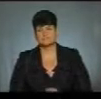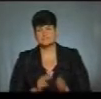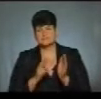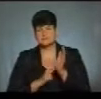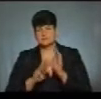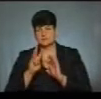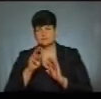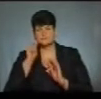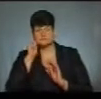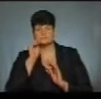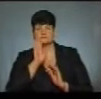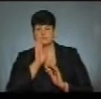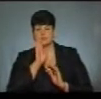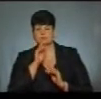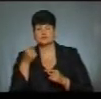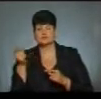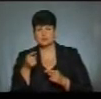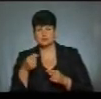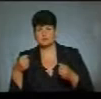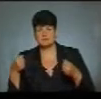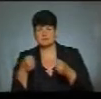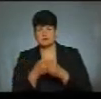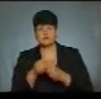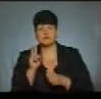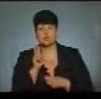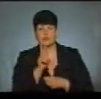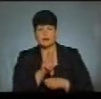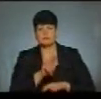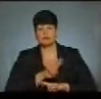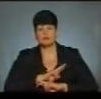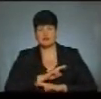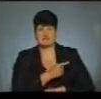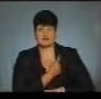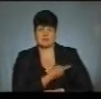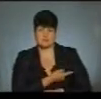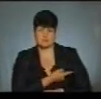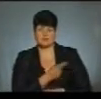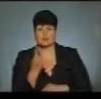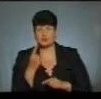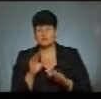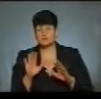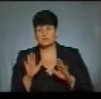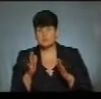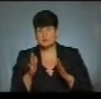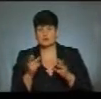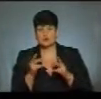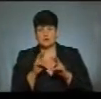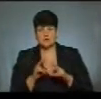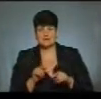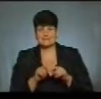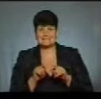Річна жінка, яку в Тернополі збив тролейбус, померла в лікарні. Як одна із версій, яку розглядають слідчі, це та версія,